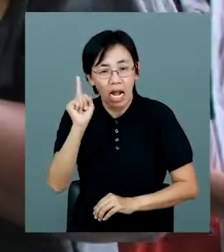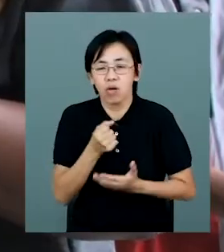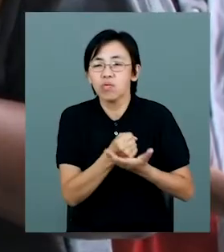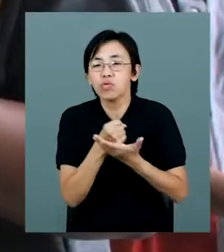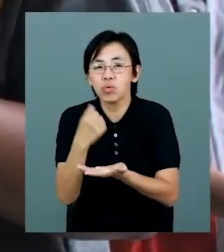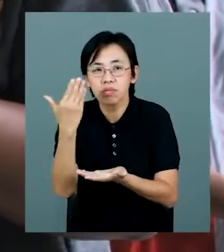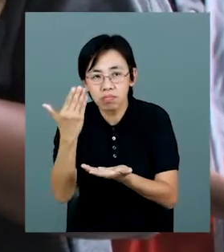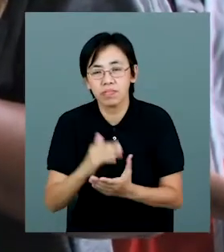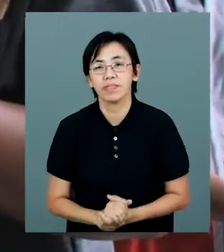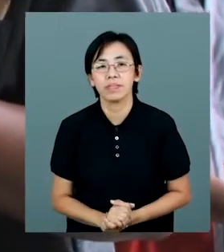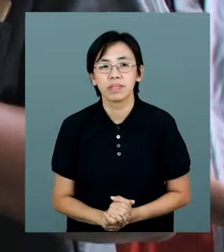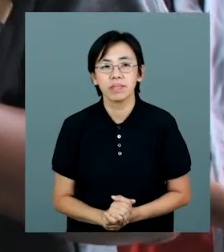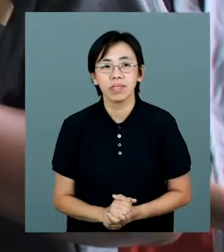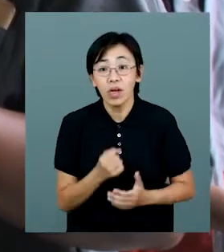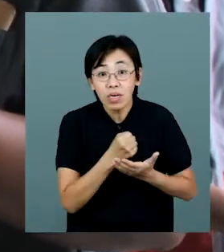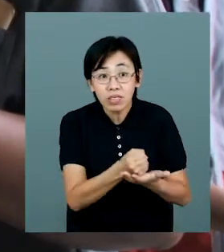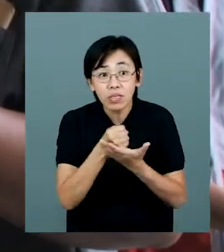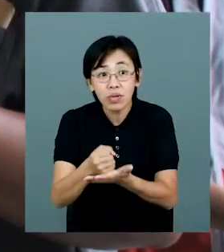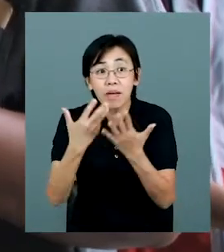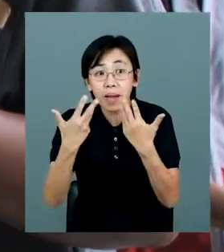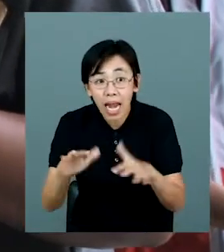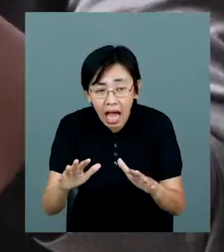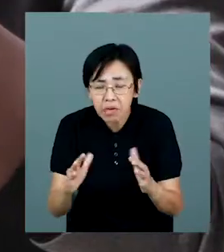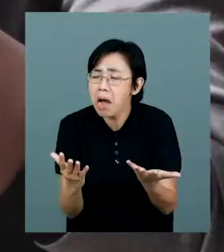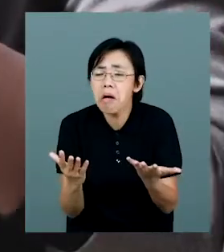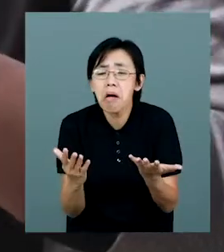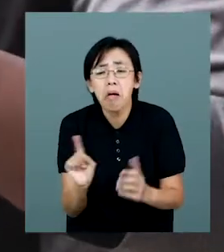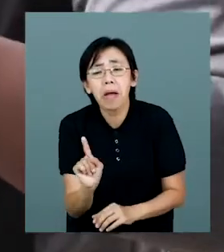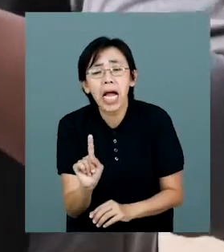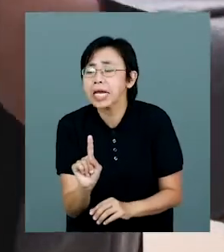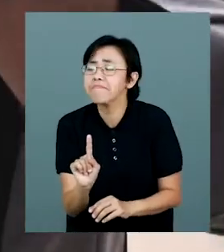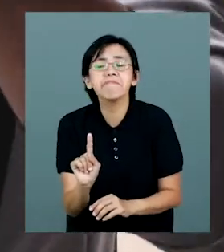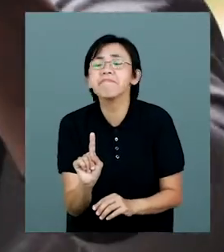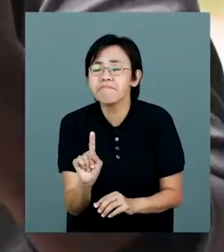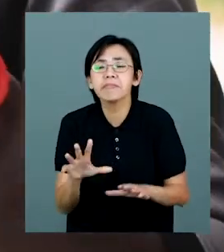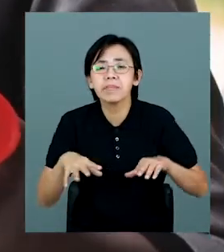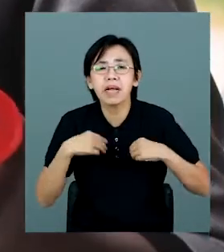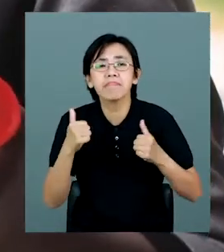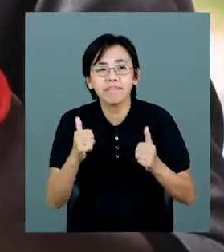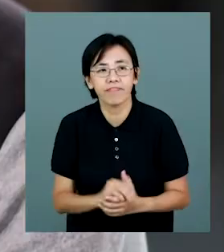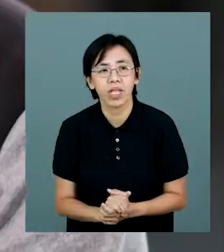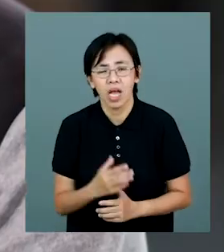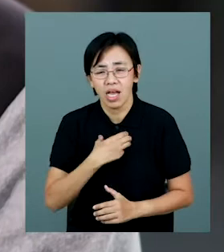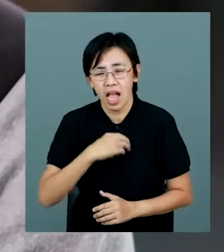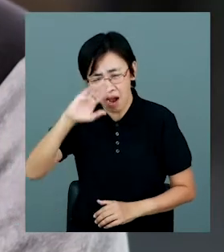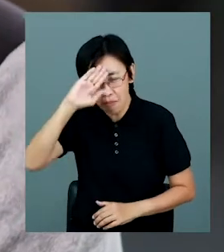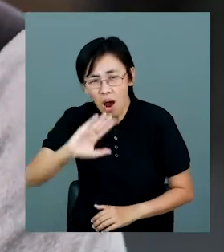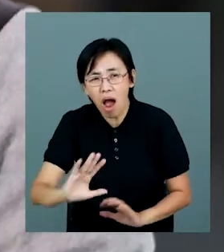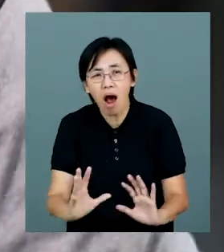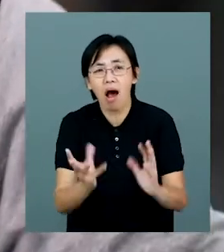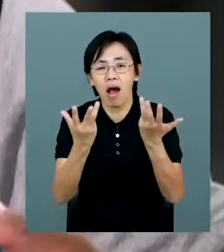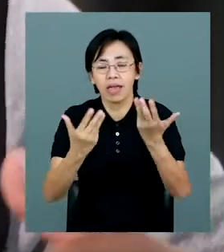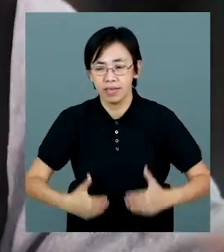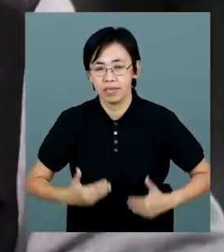ล้วก็ส่วนผลลัพธ์ครับก็จะเป็นอะไรก็ยินดีอยู่แล้วครับผมอยากให้เขาหายอยากให้เข